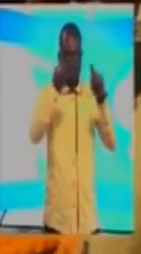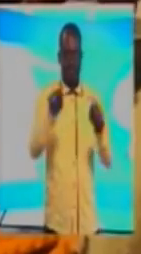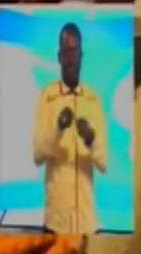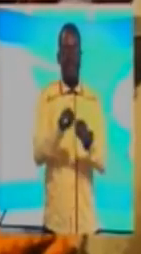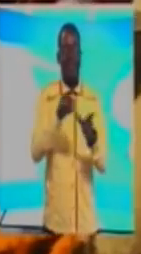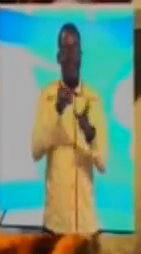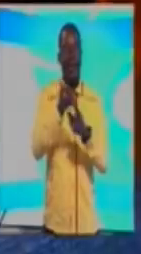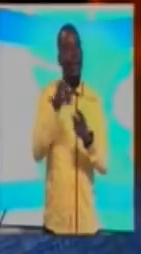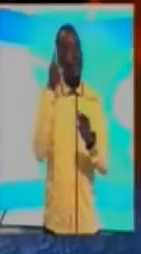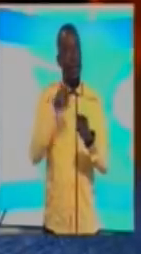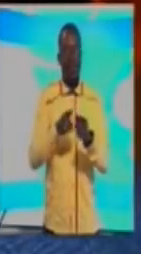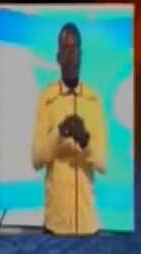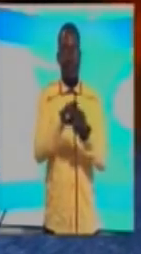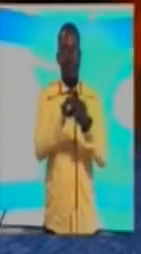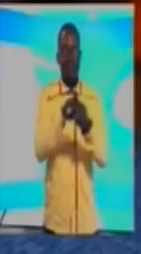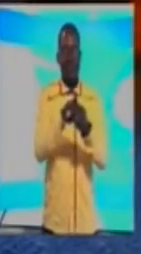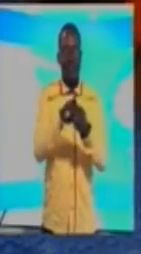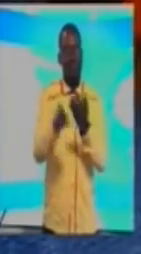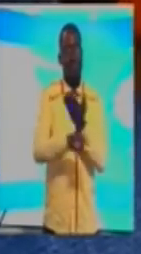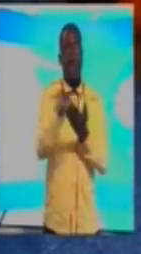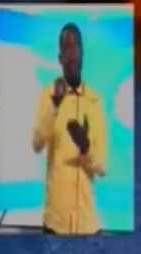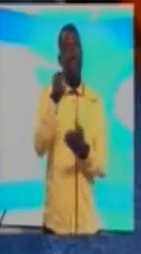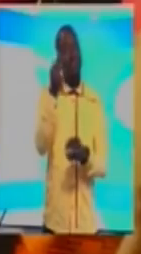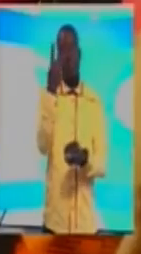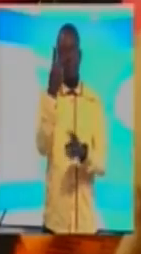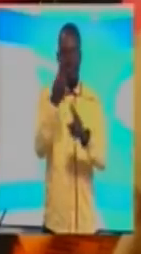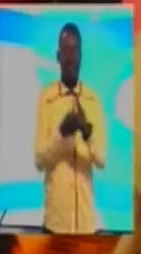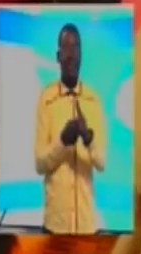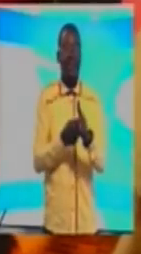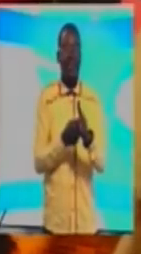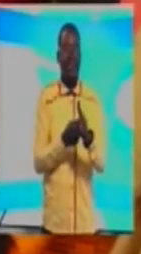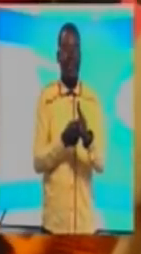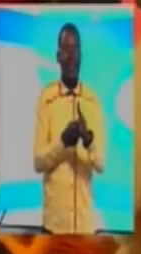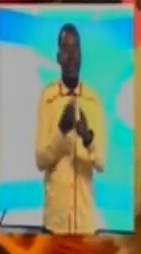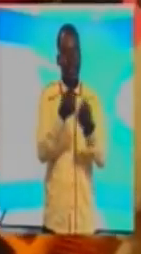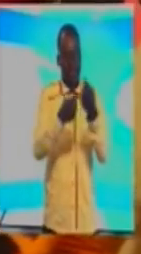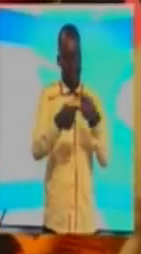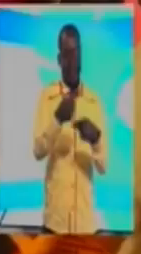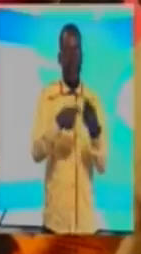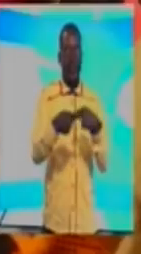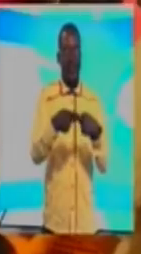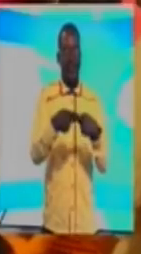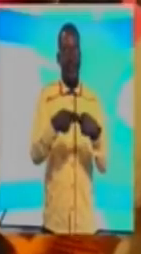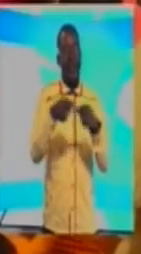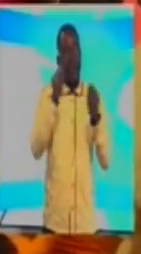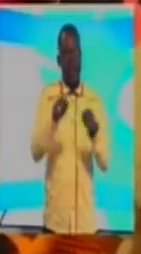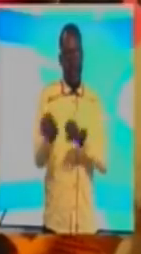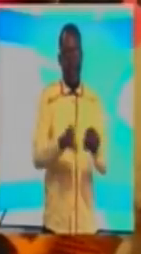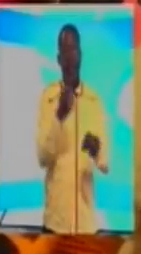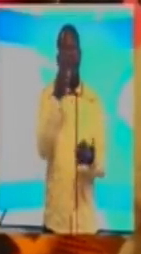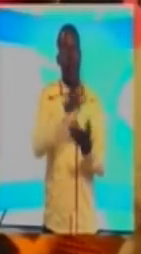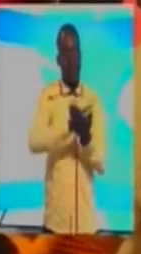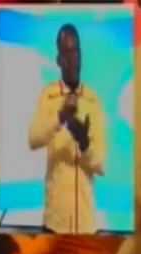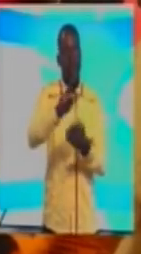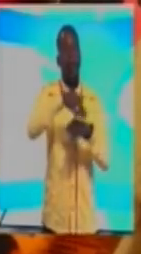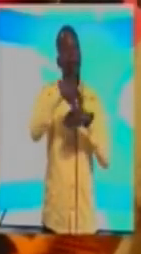a pointu. Simple, ça peut faire un mois. Tu peux venir, on peut faire deux semaines après, puis